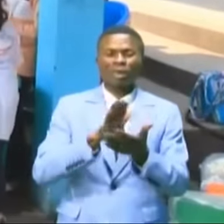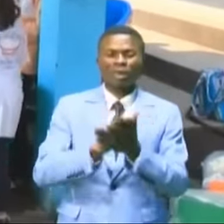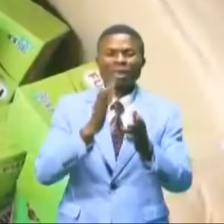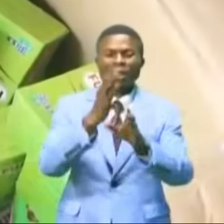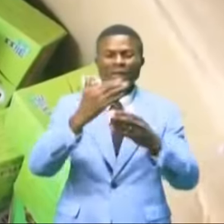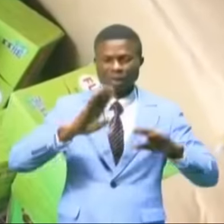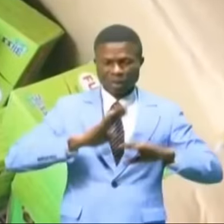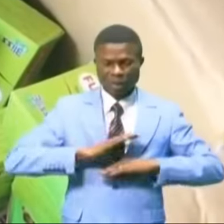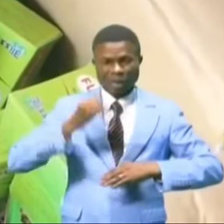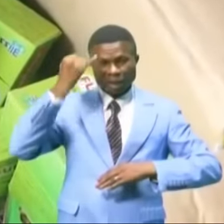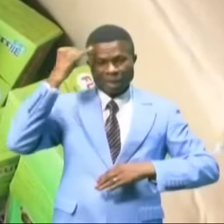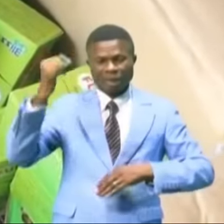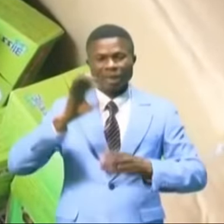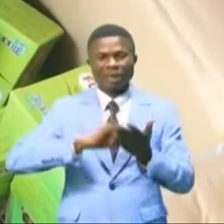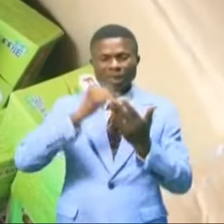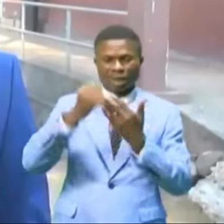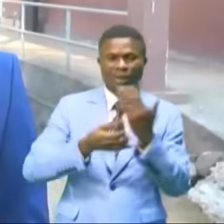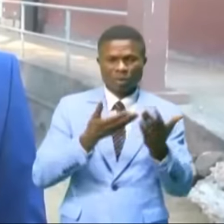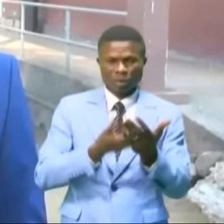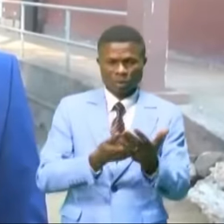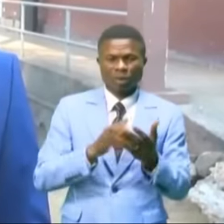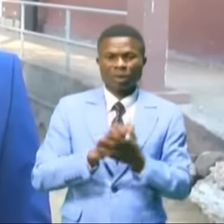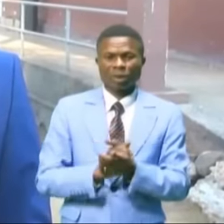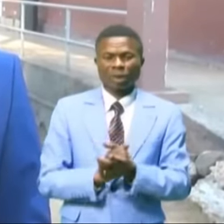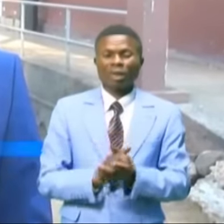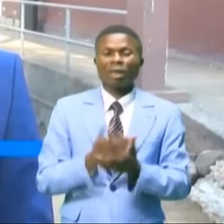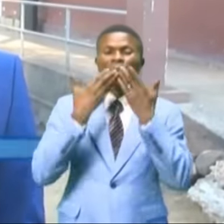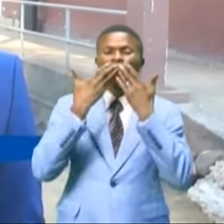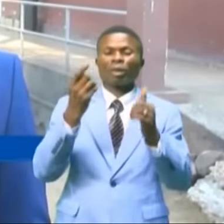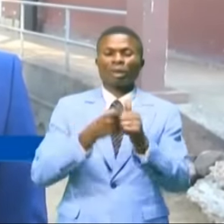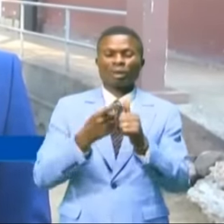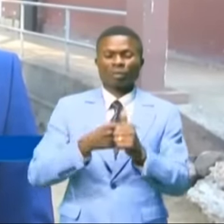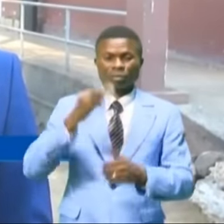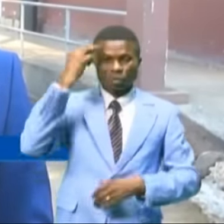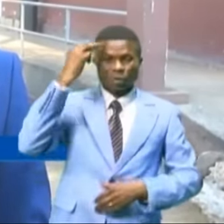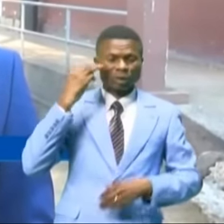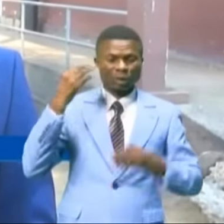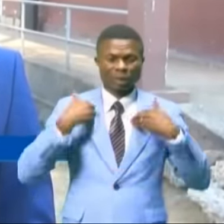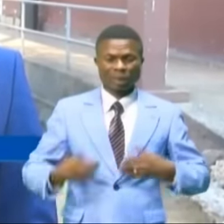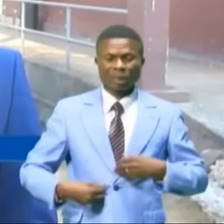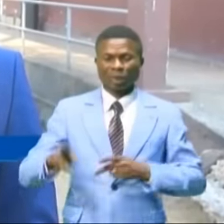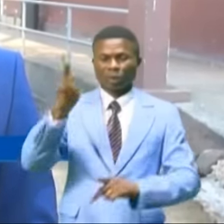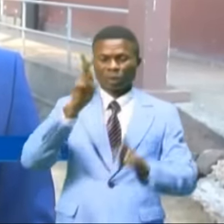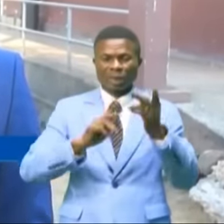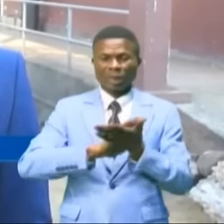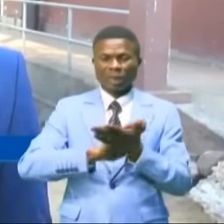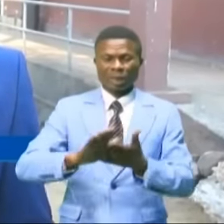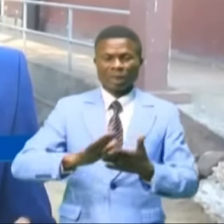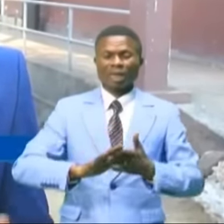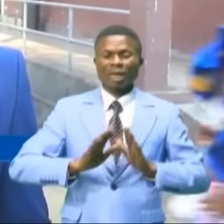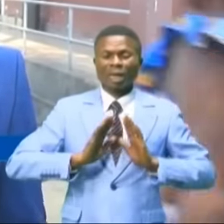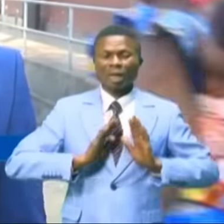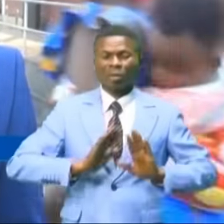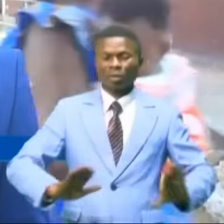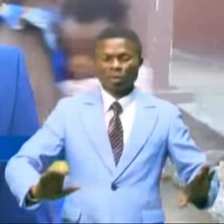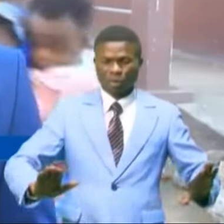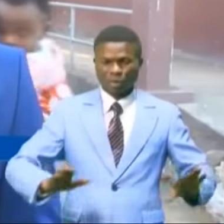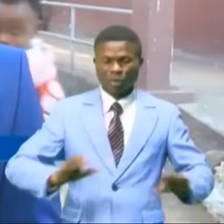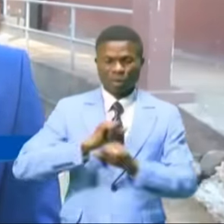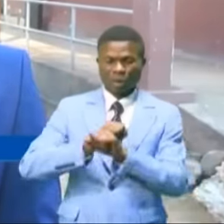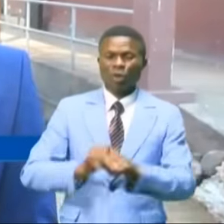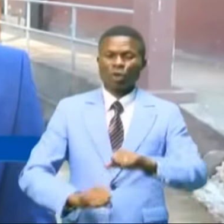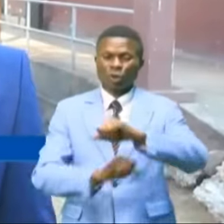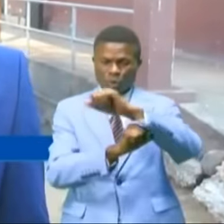les initiateurs de ces projets. J'aimerais remercier le ministère de la Santé publique, Hygiène et Prévention, pour leur